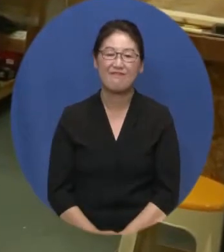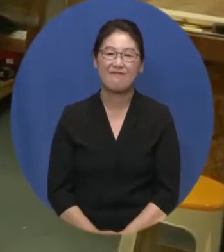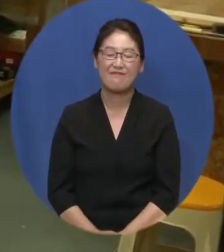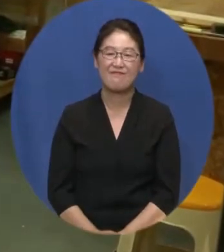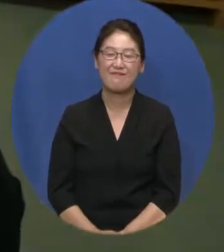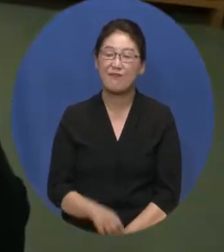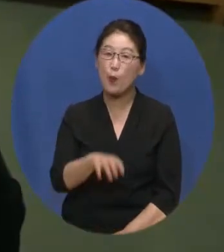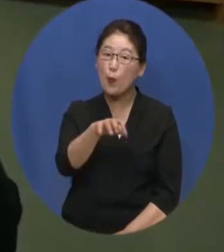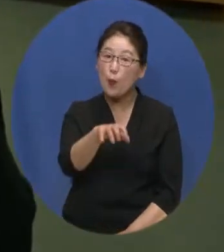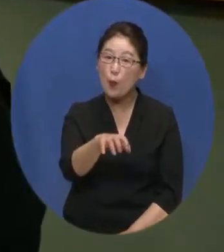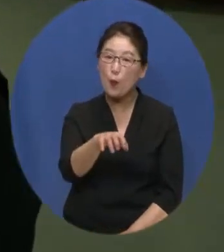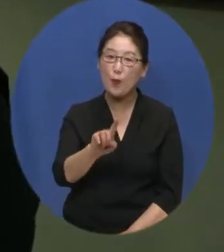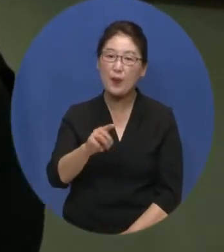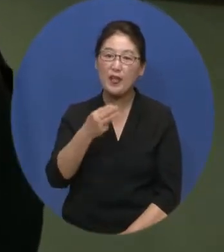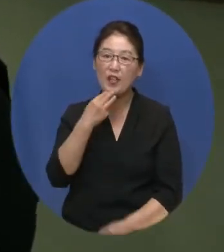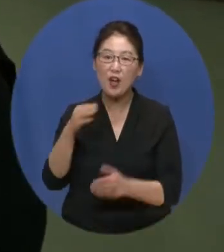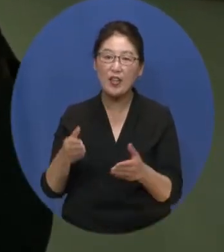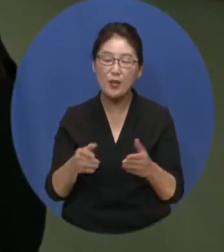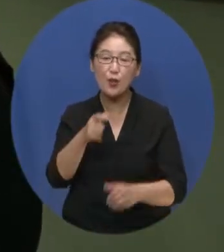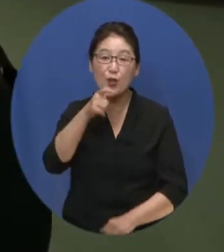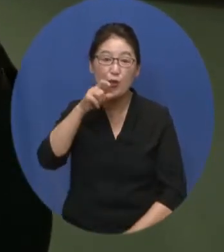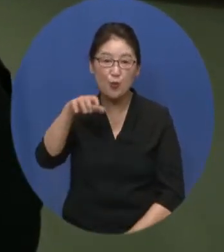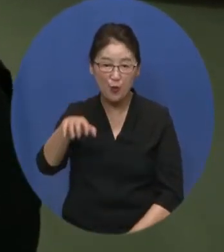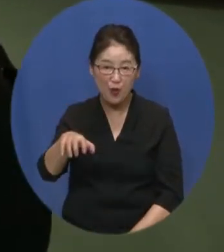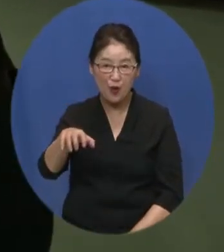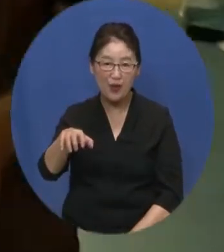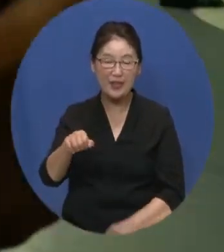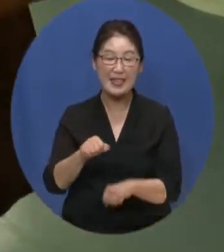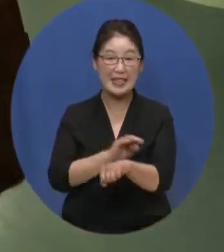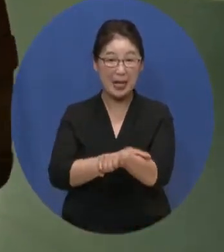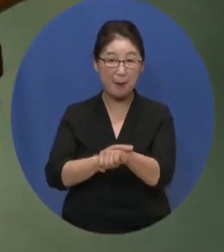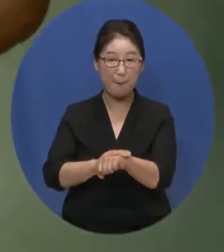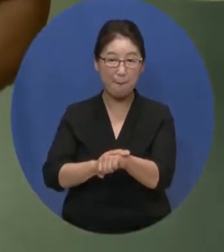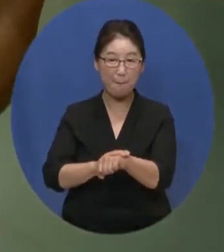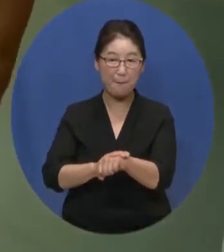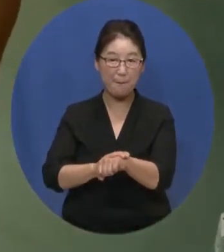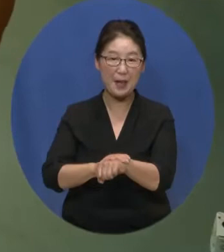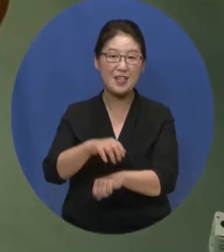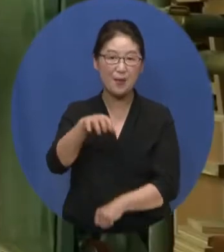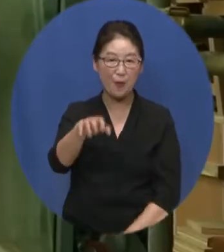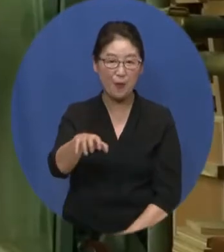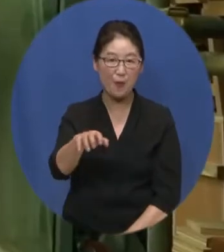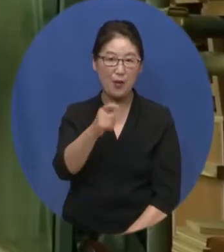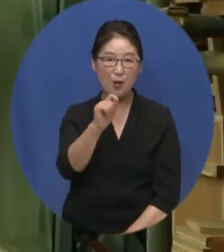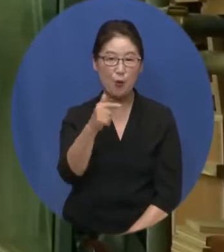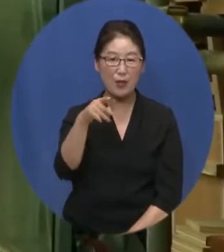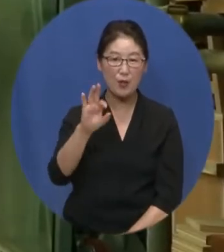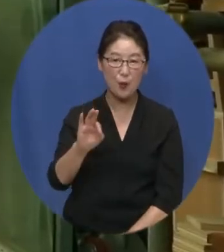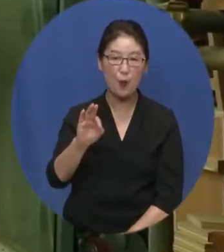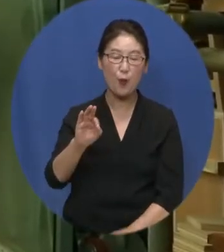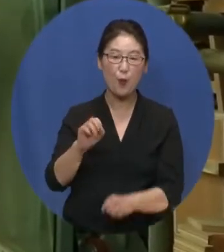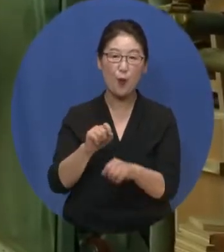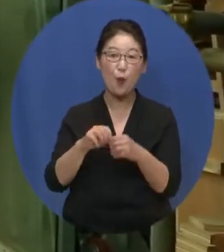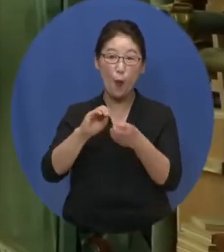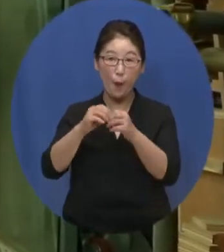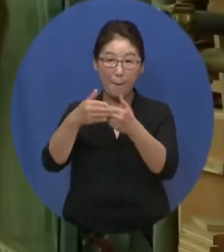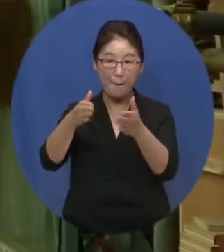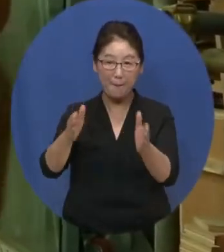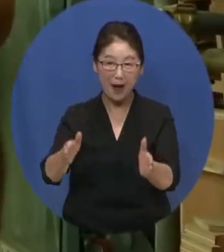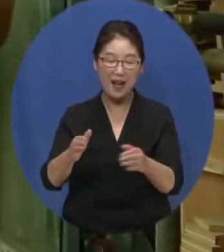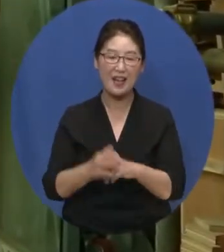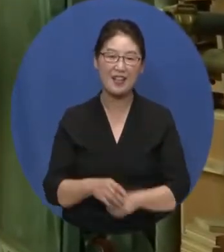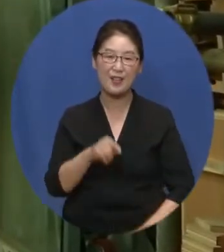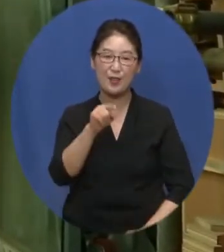이곳은 경기도 수원에 위치한 이승길 목수 의 작업실 산송장 방입니다 주문 제작부터 목공